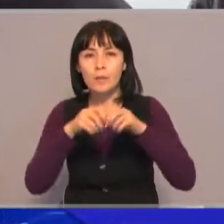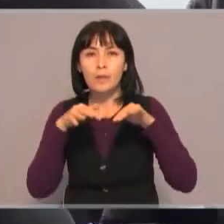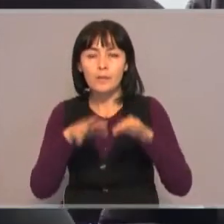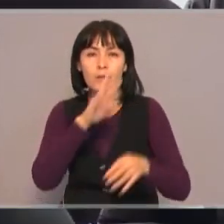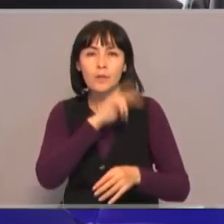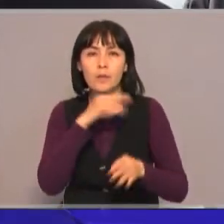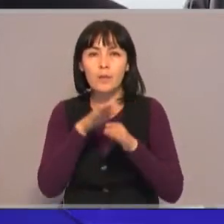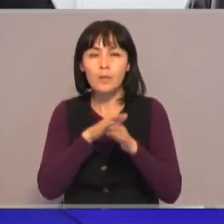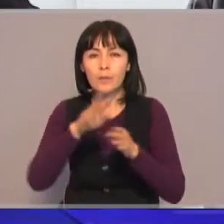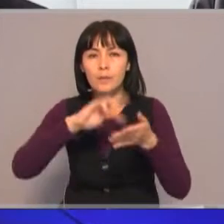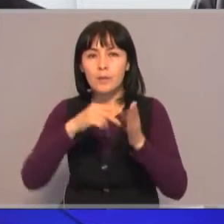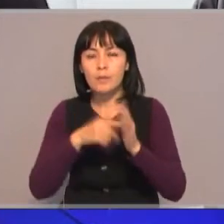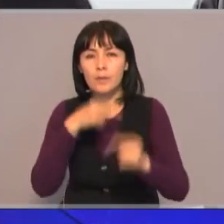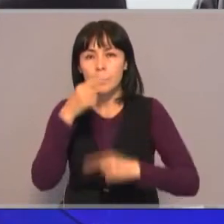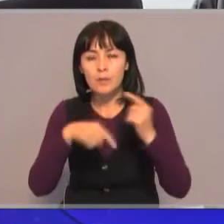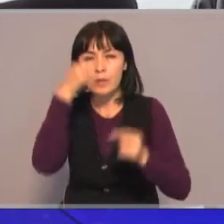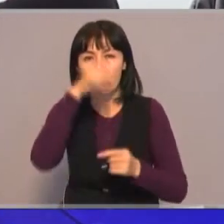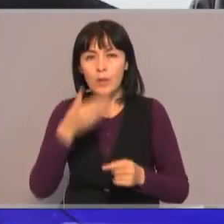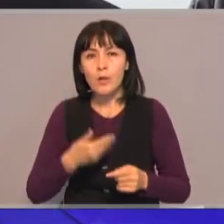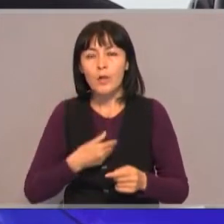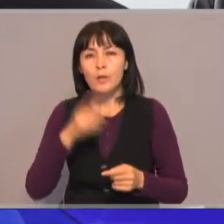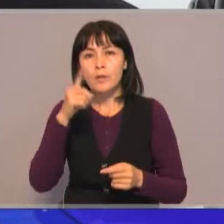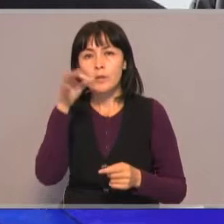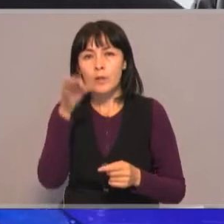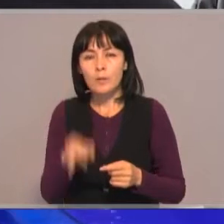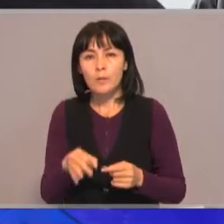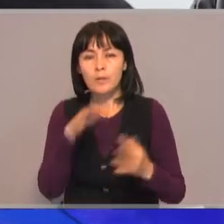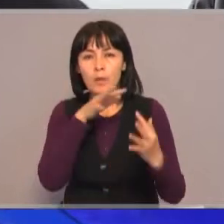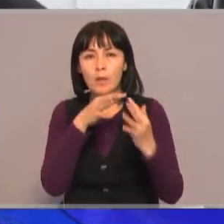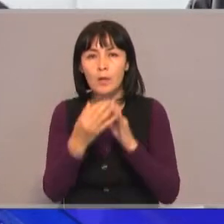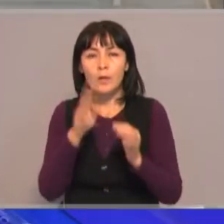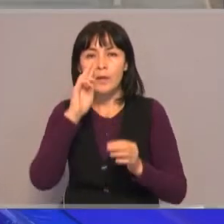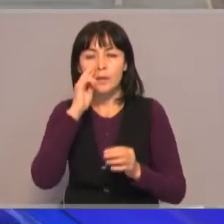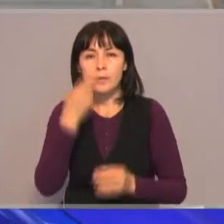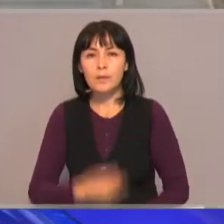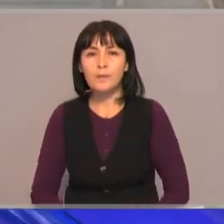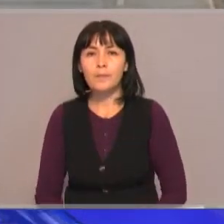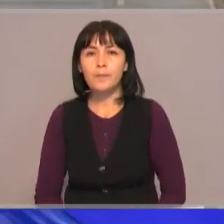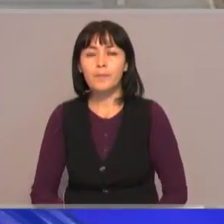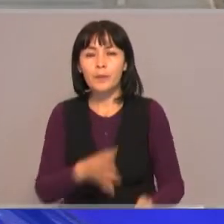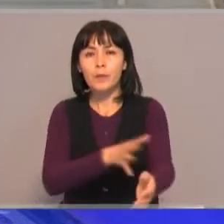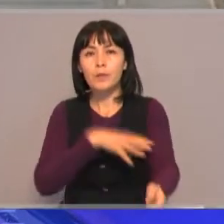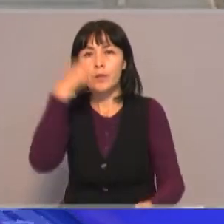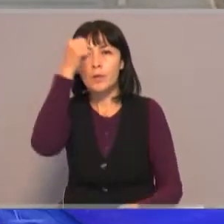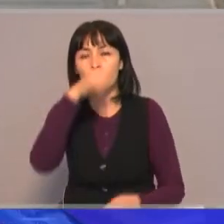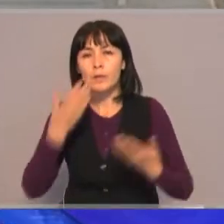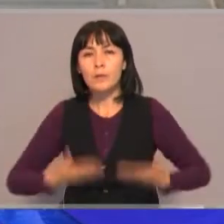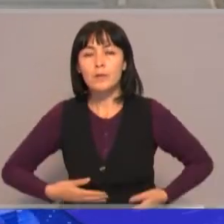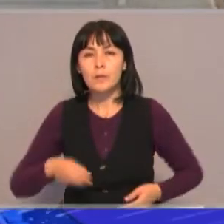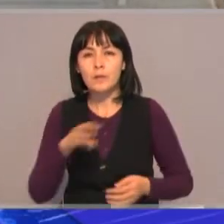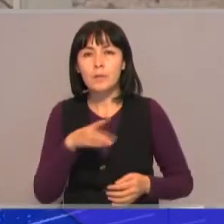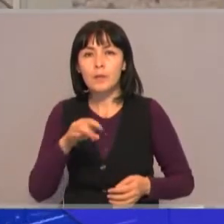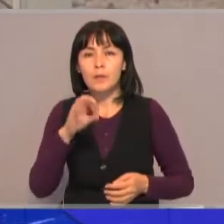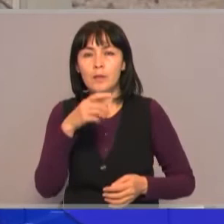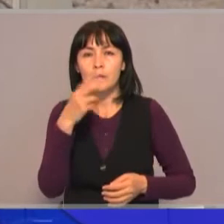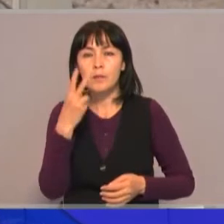Работы выполняются по плану. В следующем году мы охватим 100% населенных пунктов по Шымкенту. Долгие годы жители микрорайона Асар-2